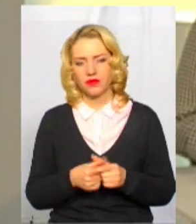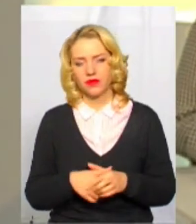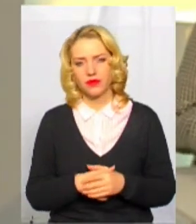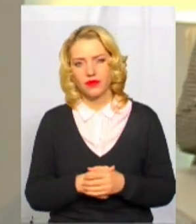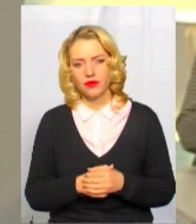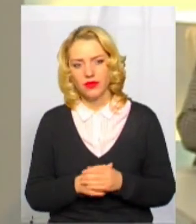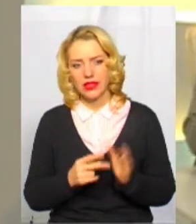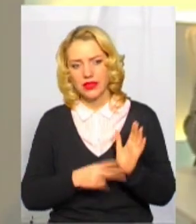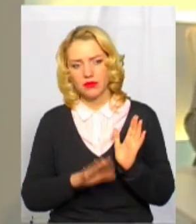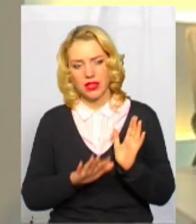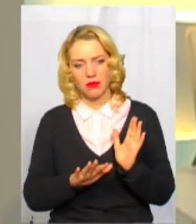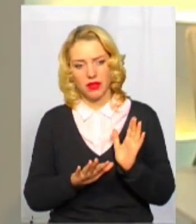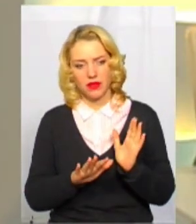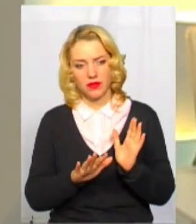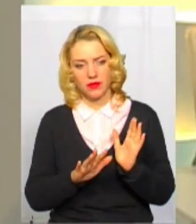квартир, то